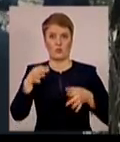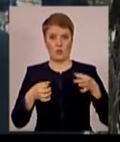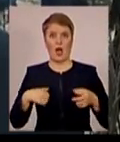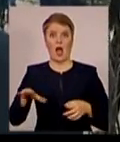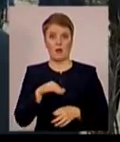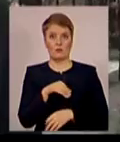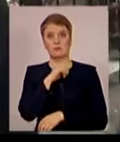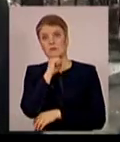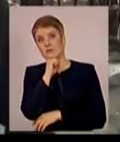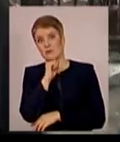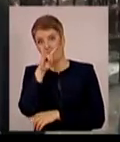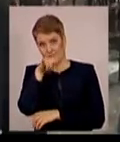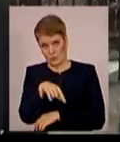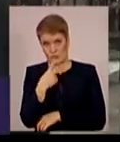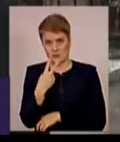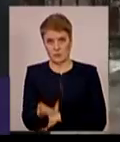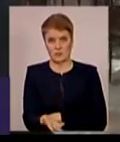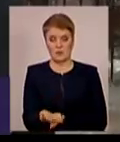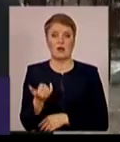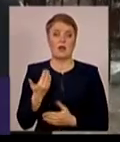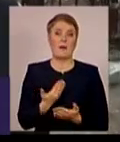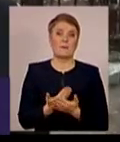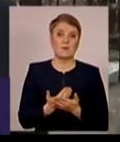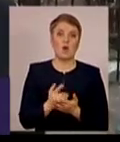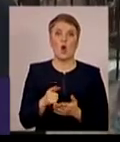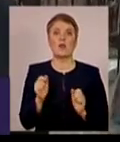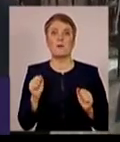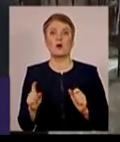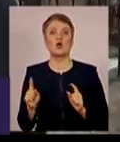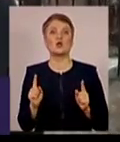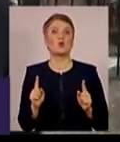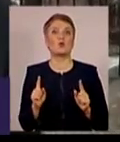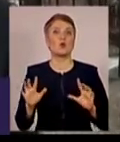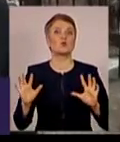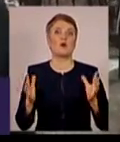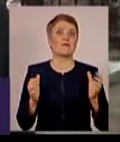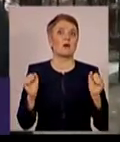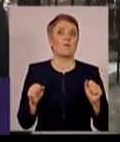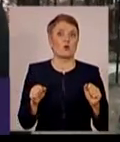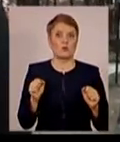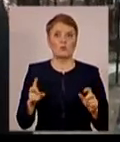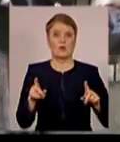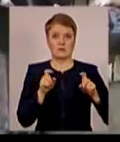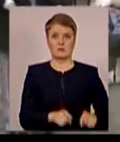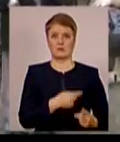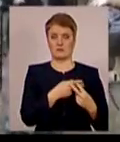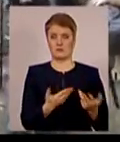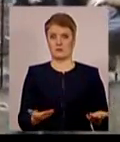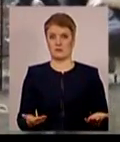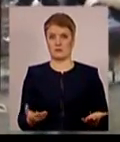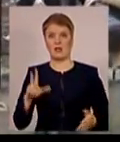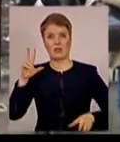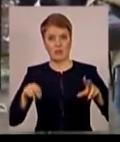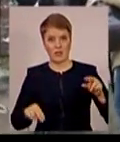будемо в окошко смотрити. Всього лише якісь предположення, що вони можуть щось завершити, і тільки тому їх потрібно залишити під стражею. Надіємося, що